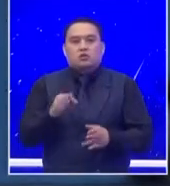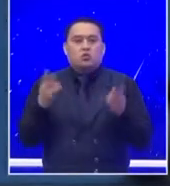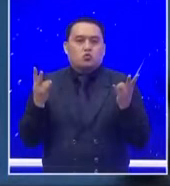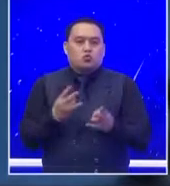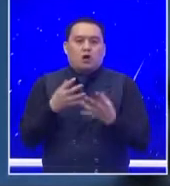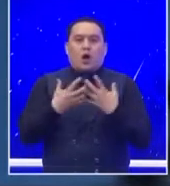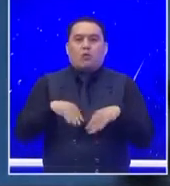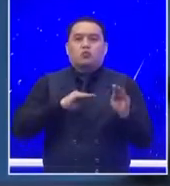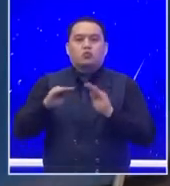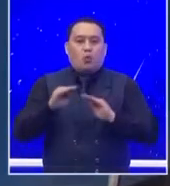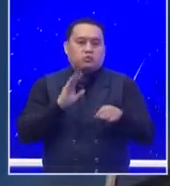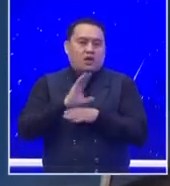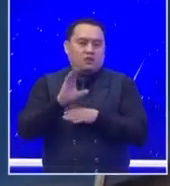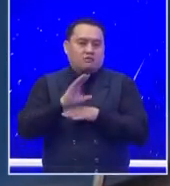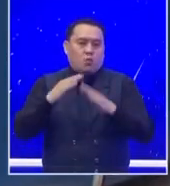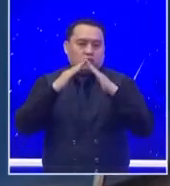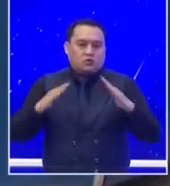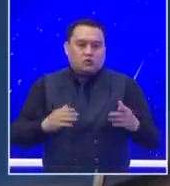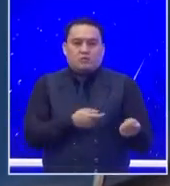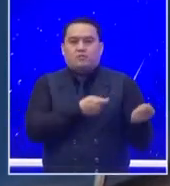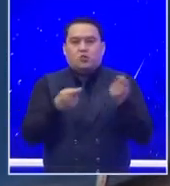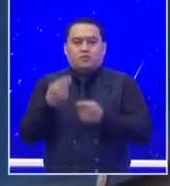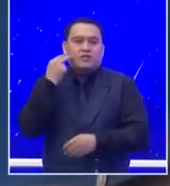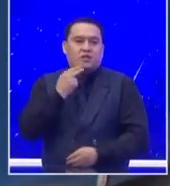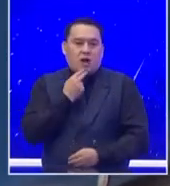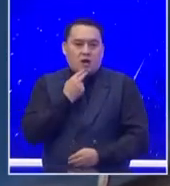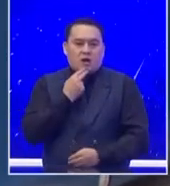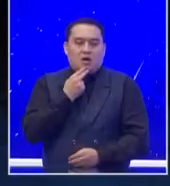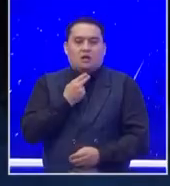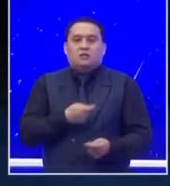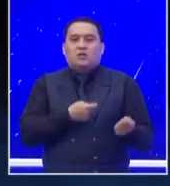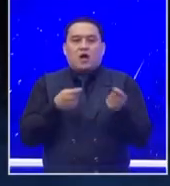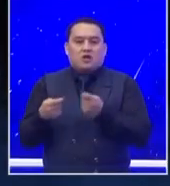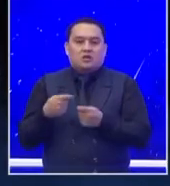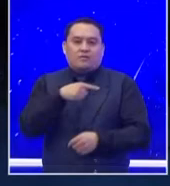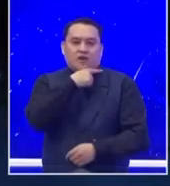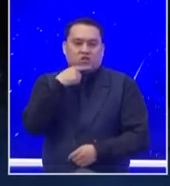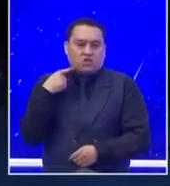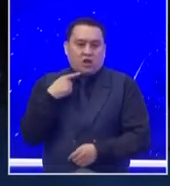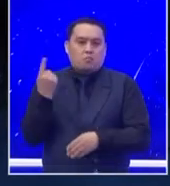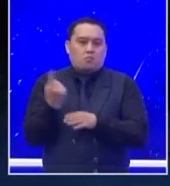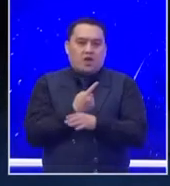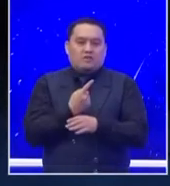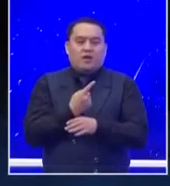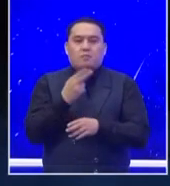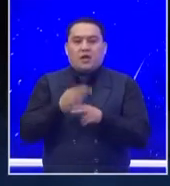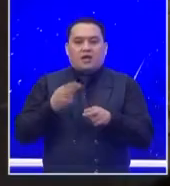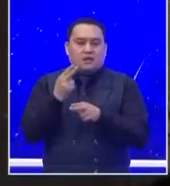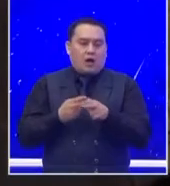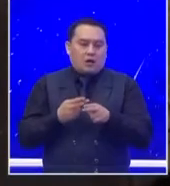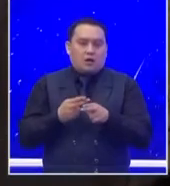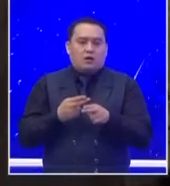необходимого оборудования для производства уже завезено из Китая. Сырье доставляется из России. Первая партия